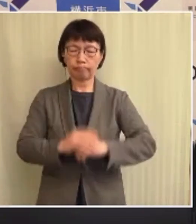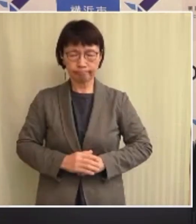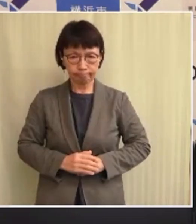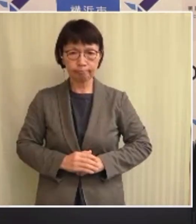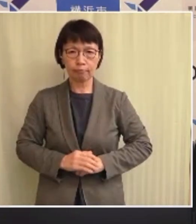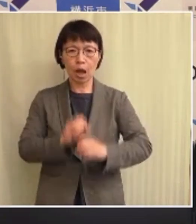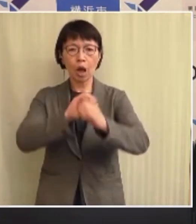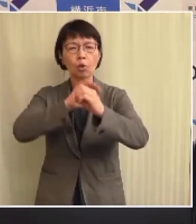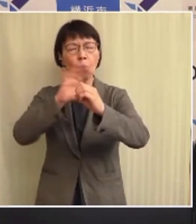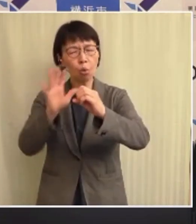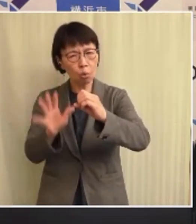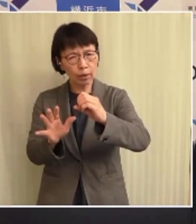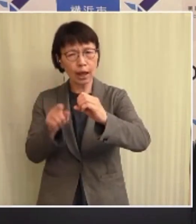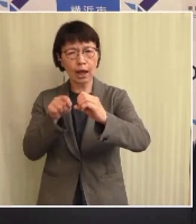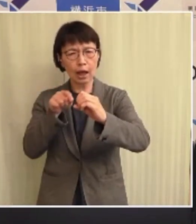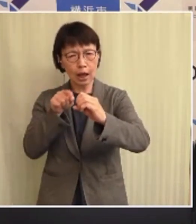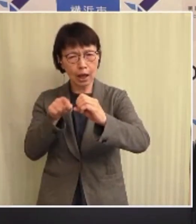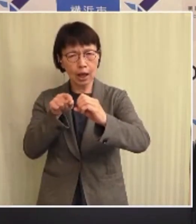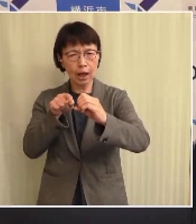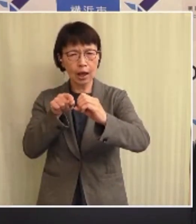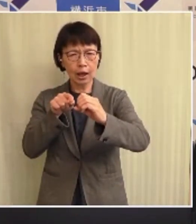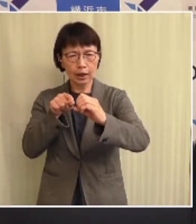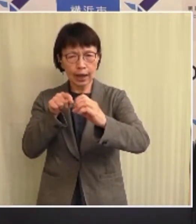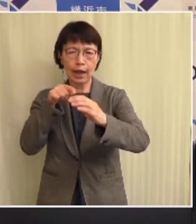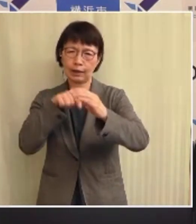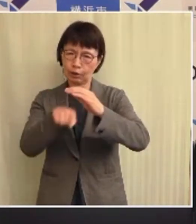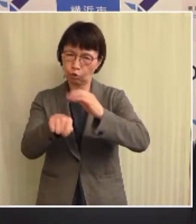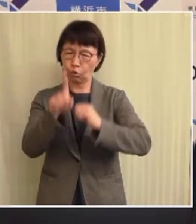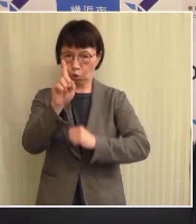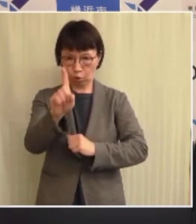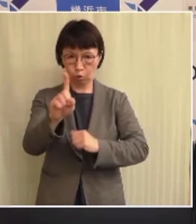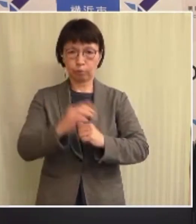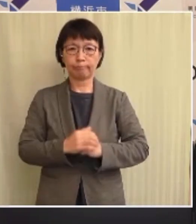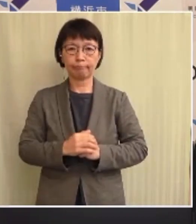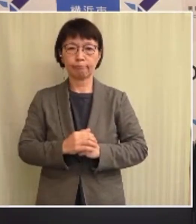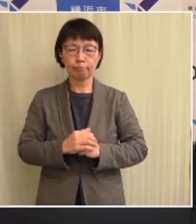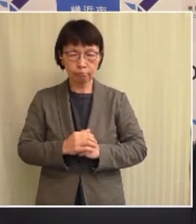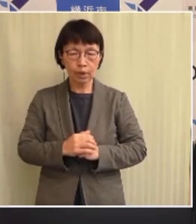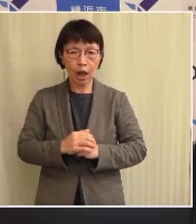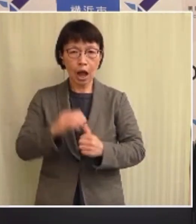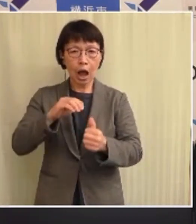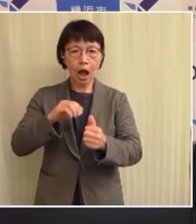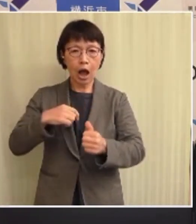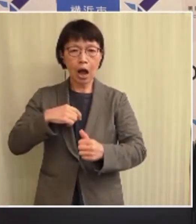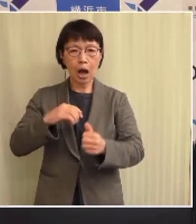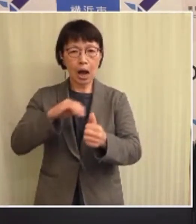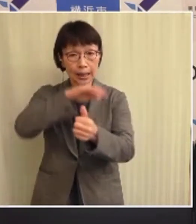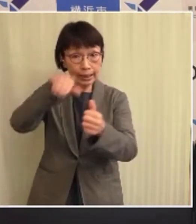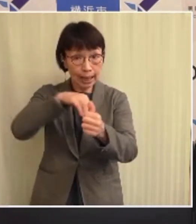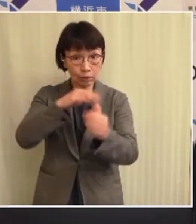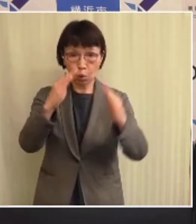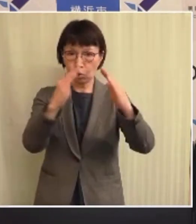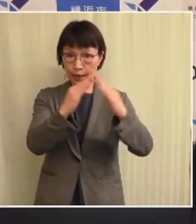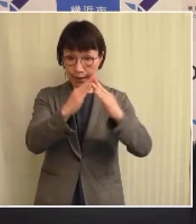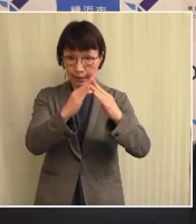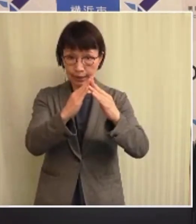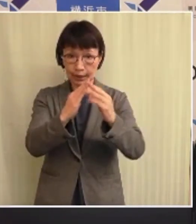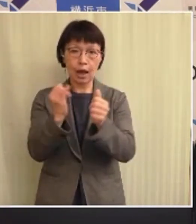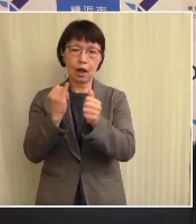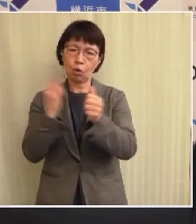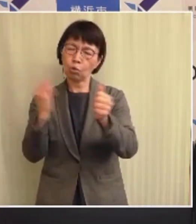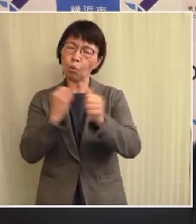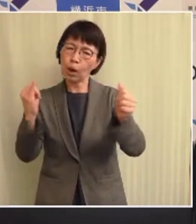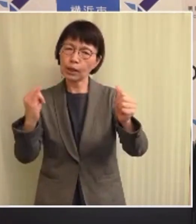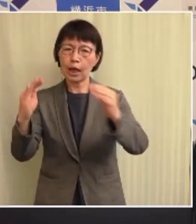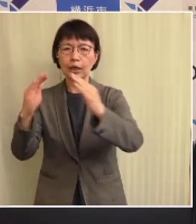ていうのが一つ要因だったと思いますし、また単独世帯や共働き世帯が増加し